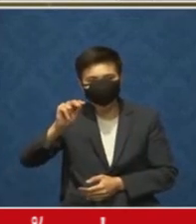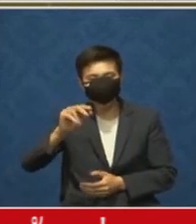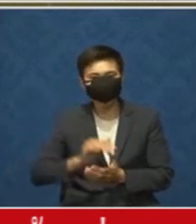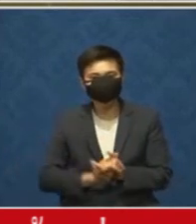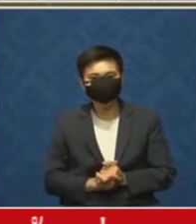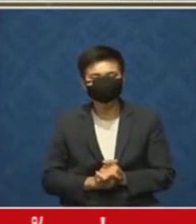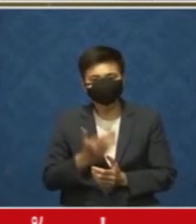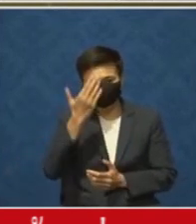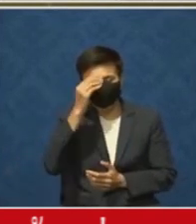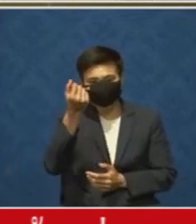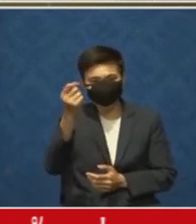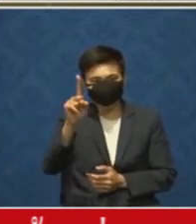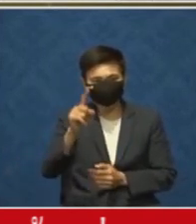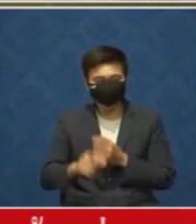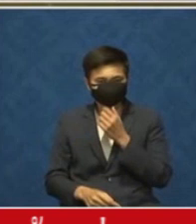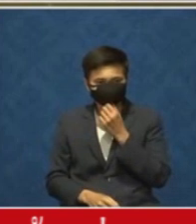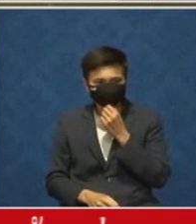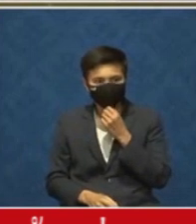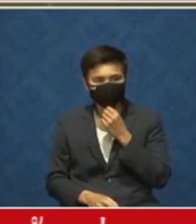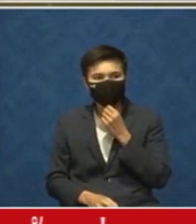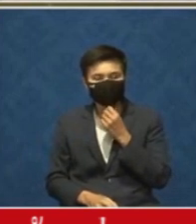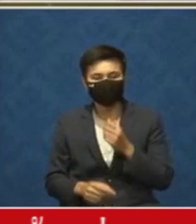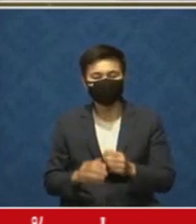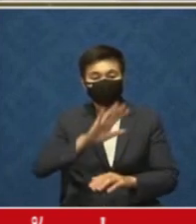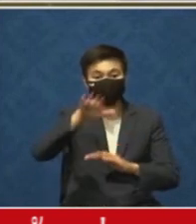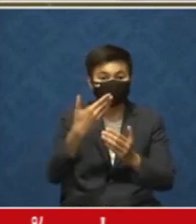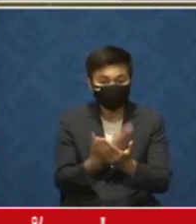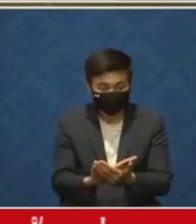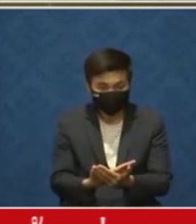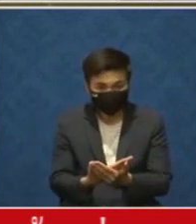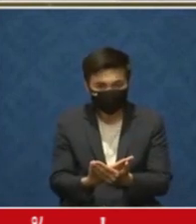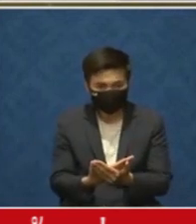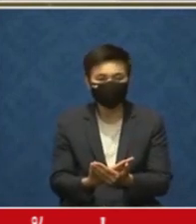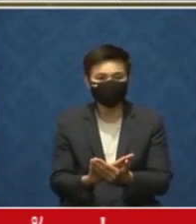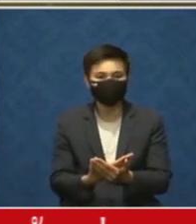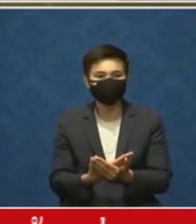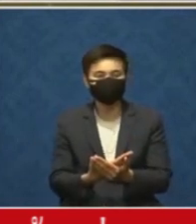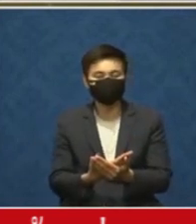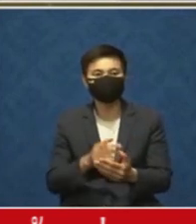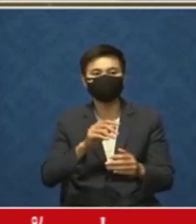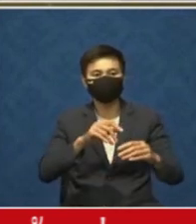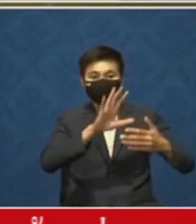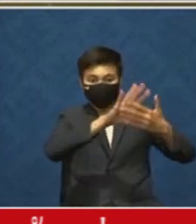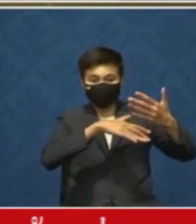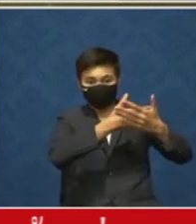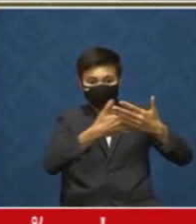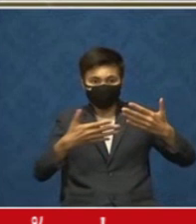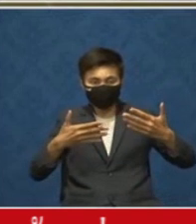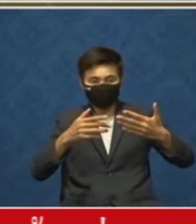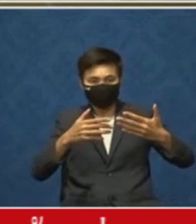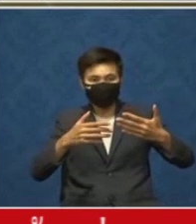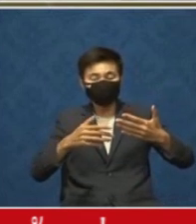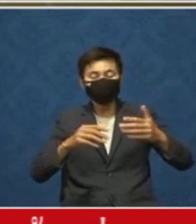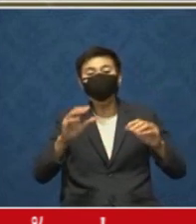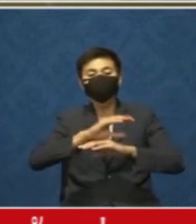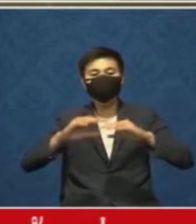สไลด์ที่11ครับทั้งหมดเนี่ยนะครับท่านประธานครับคือไทม์ไลน์ของการของโครงการจัดห